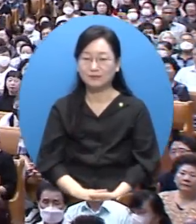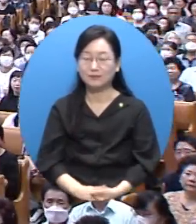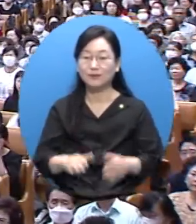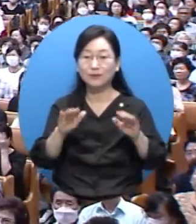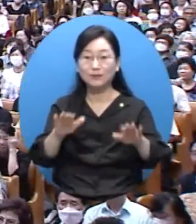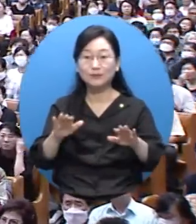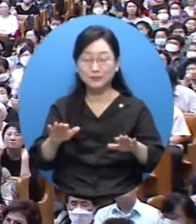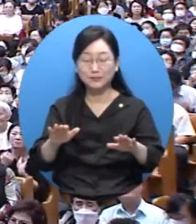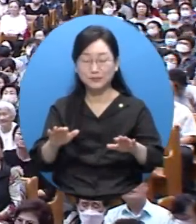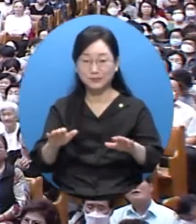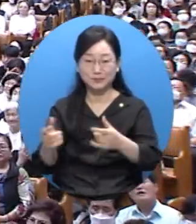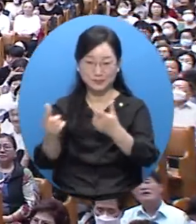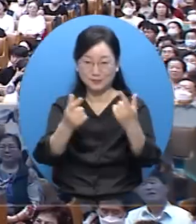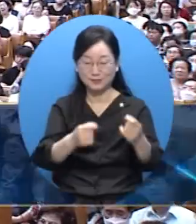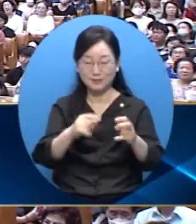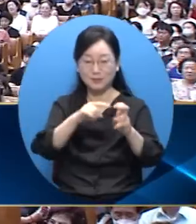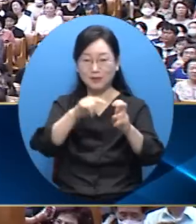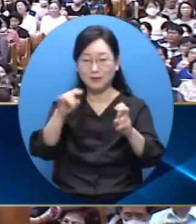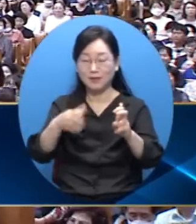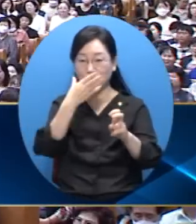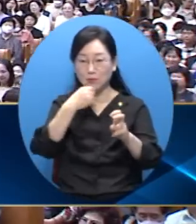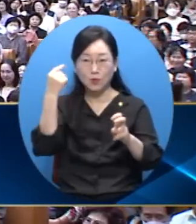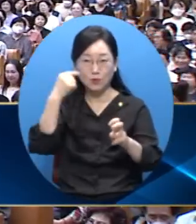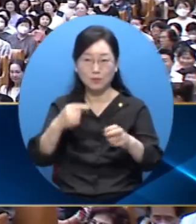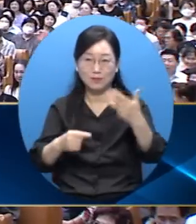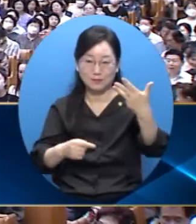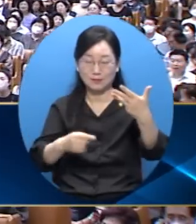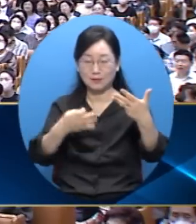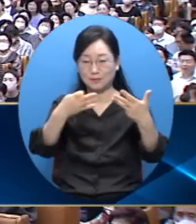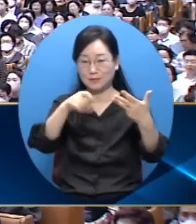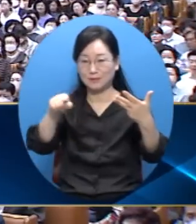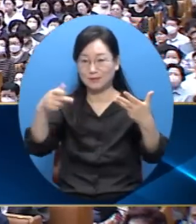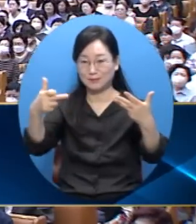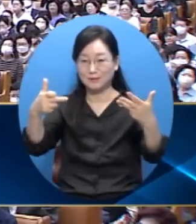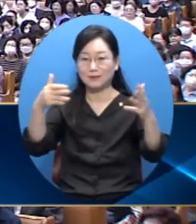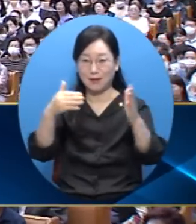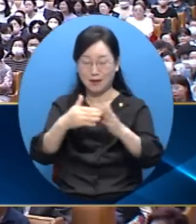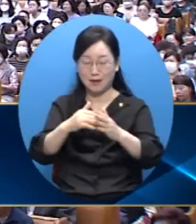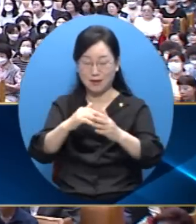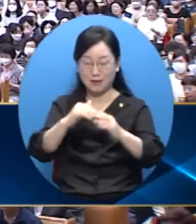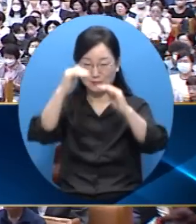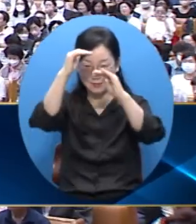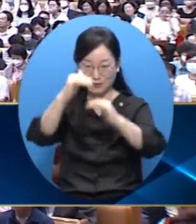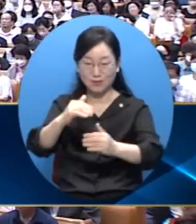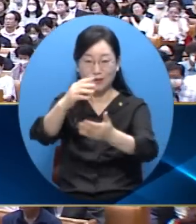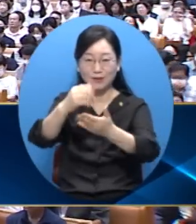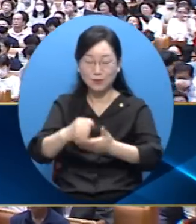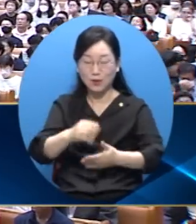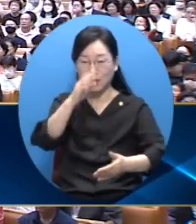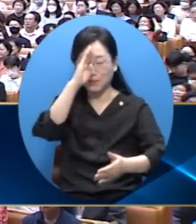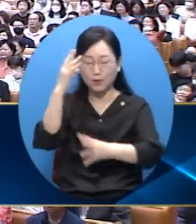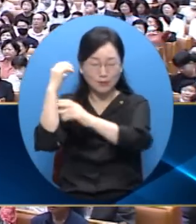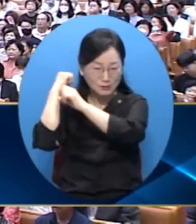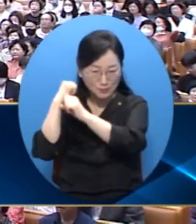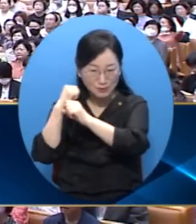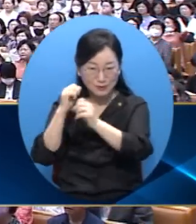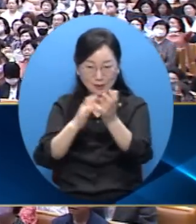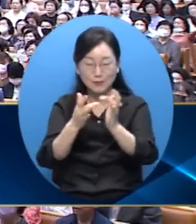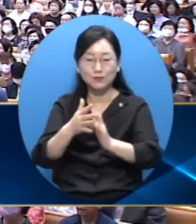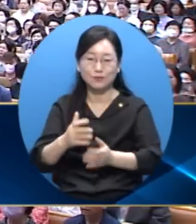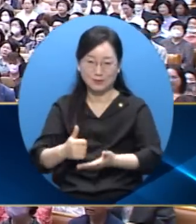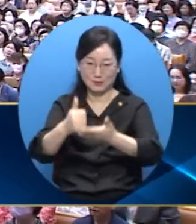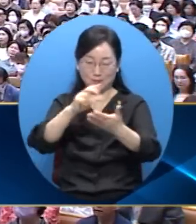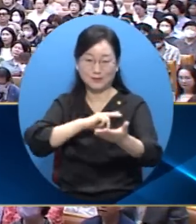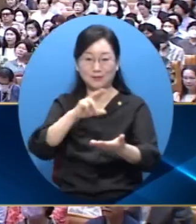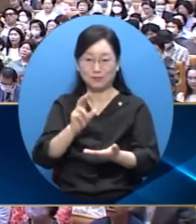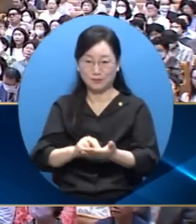오늘 저녁 여러분과 함께 마태복음 8장 14절로 17절을 본문으로 해서 병을 짊어진 예수님